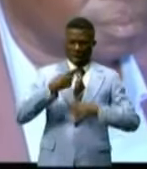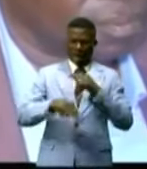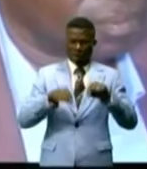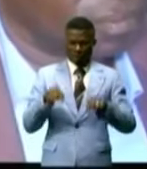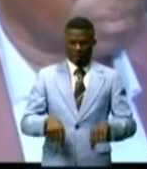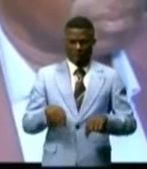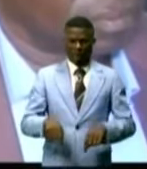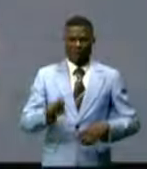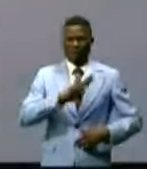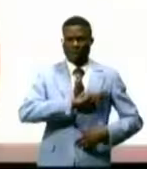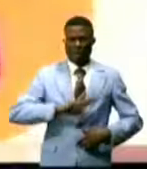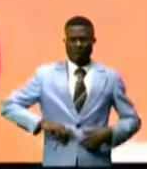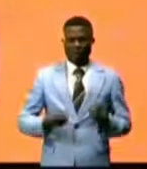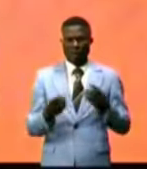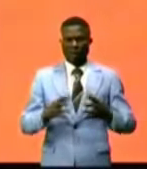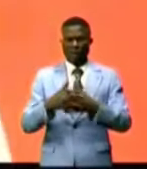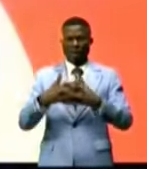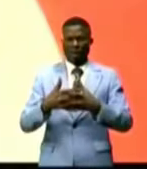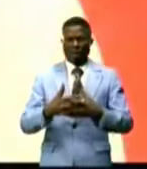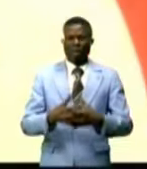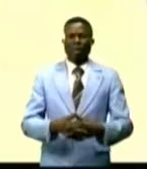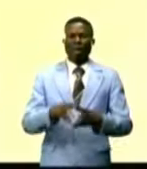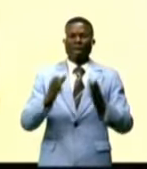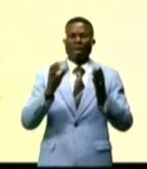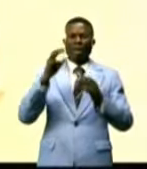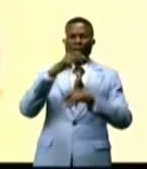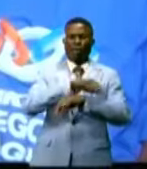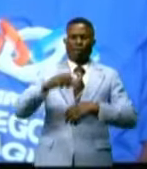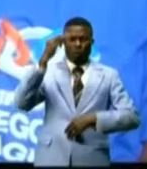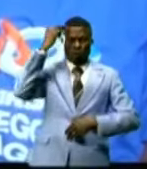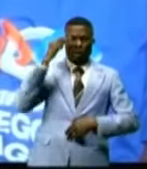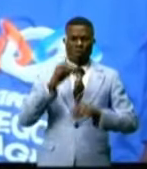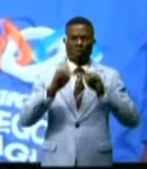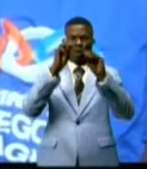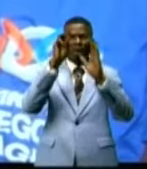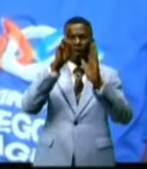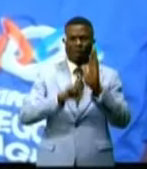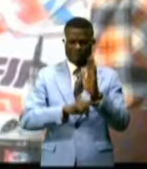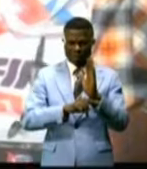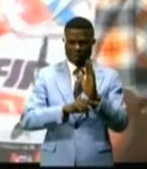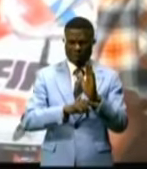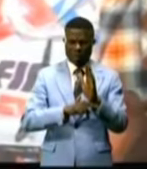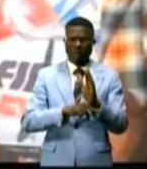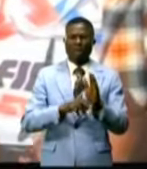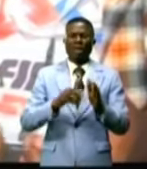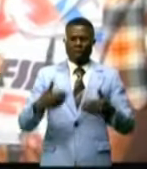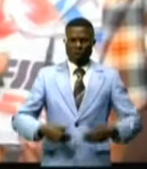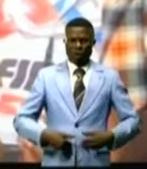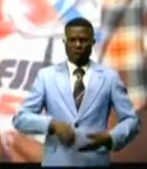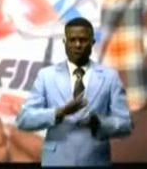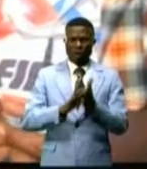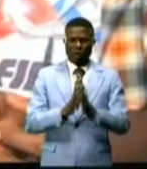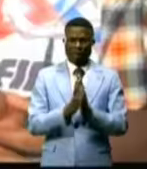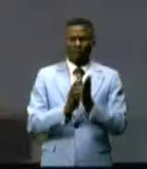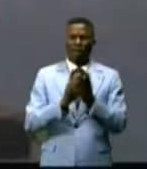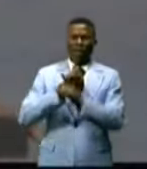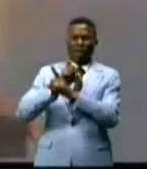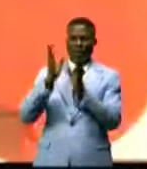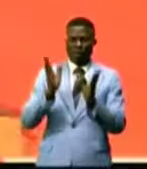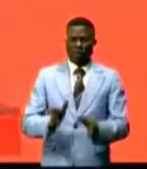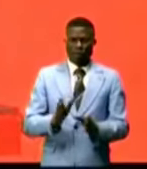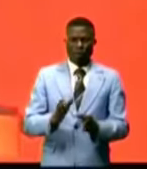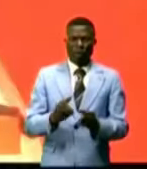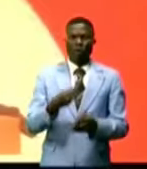En partenariat avec le ministère de l'EPST, représenté, ces jeunes préparés à devenir des penseurs et résolveurs